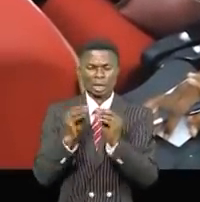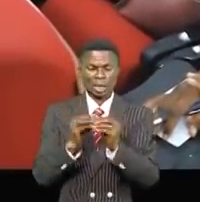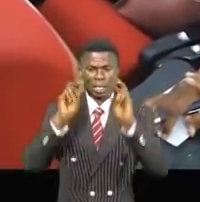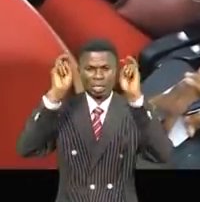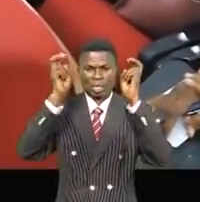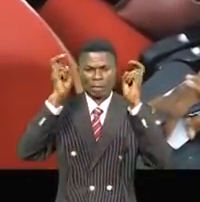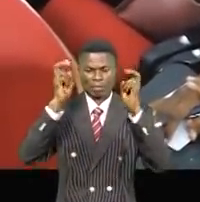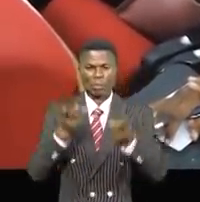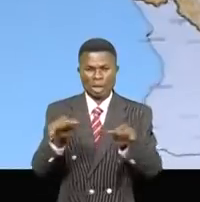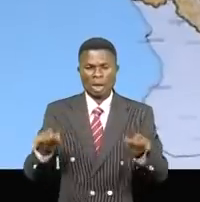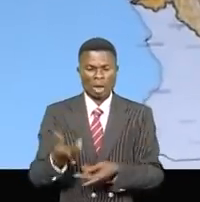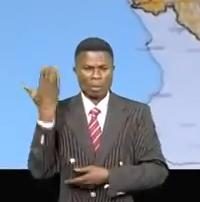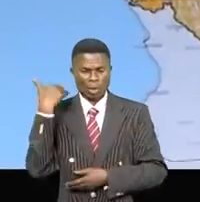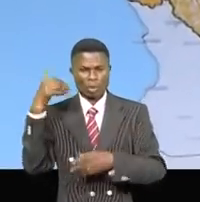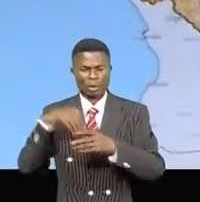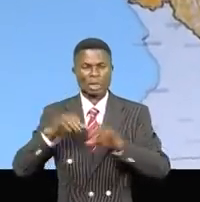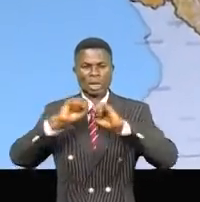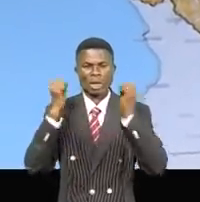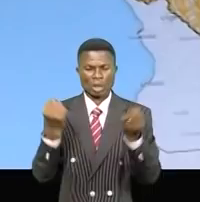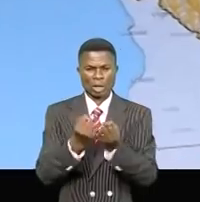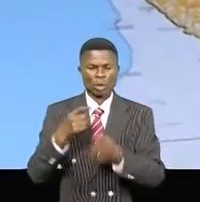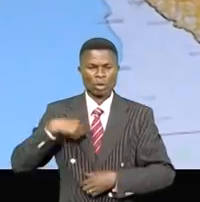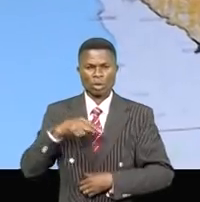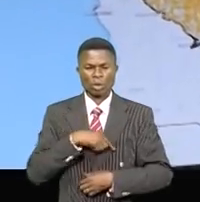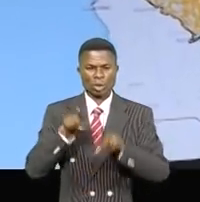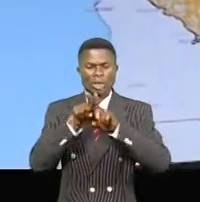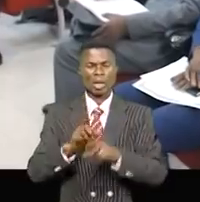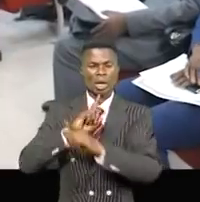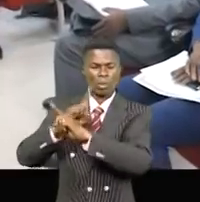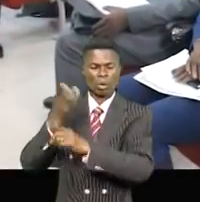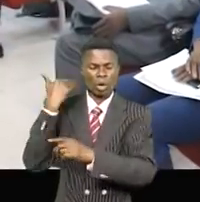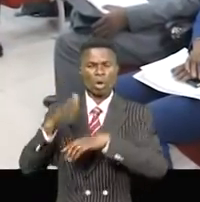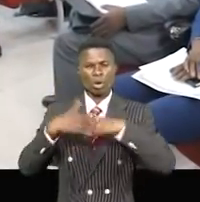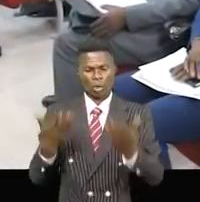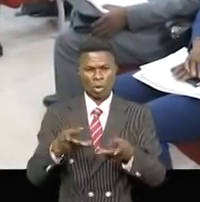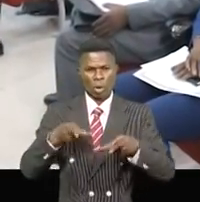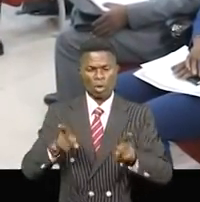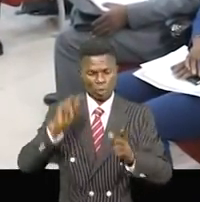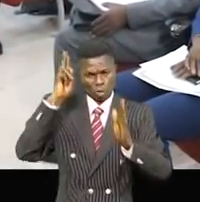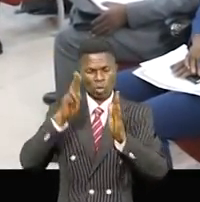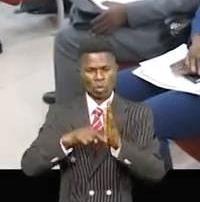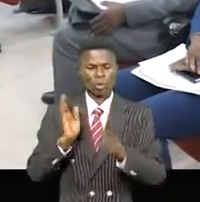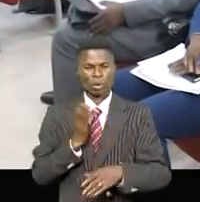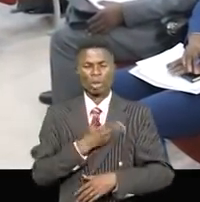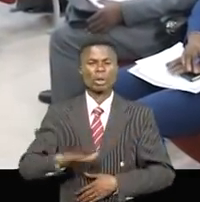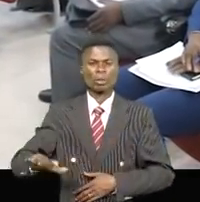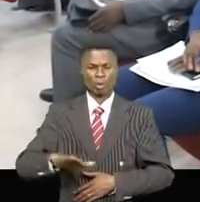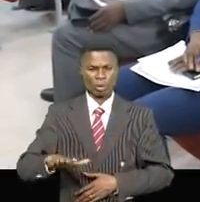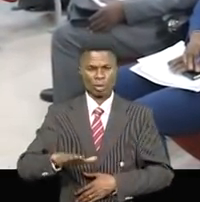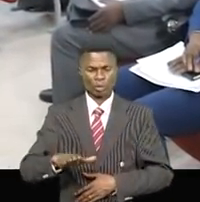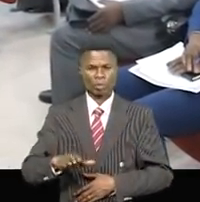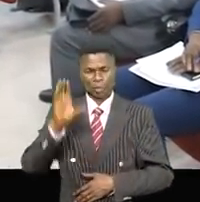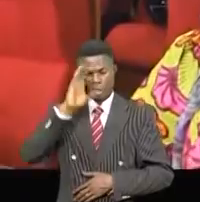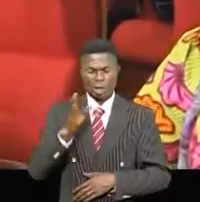thème la place de l'eau dans nos sociétés et comment la protéger ont permis au gouvernement de la RDC de relever